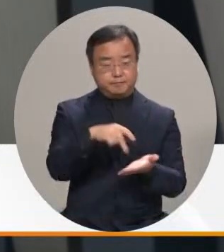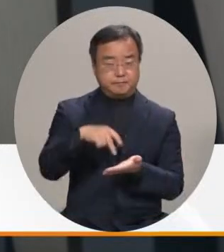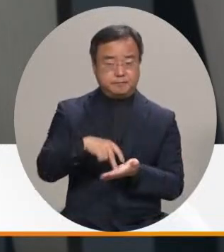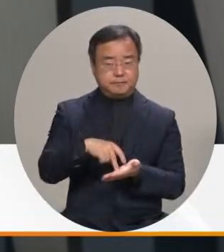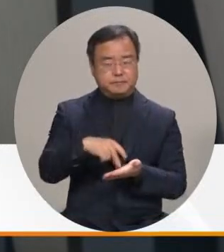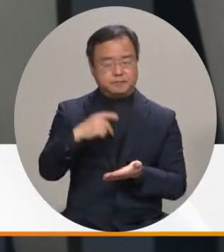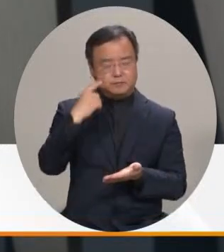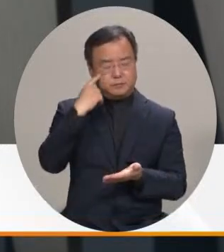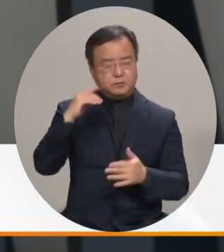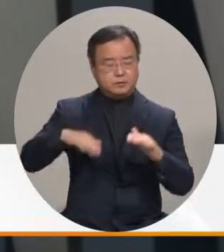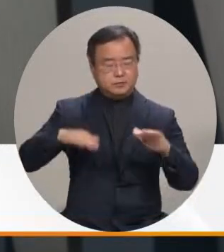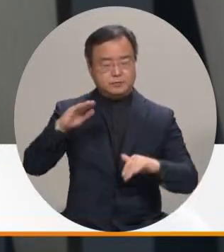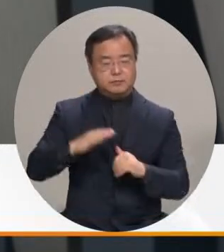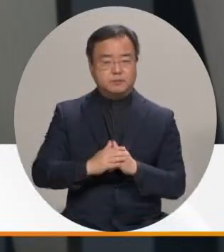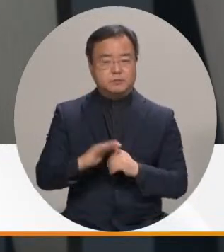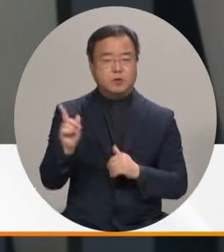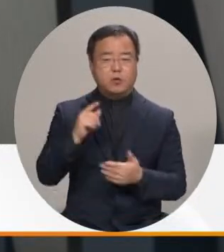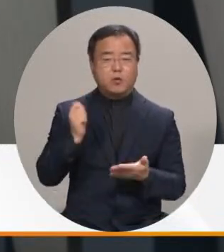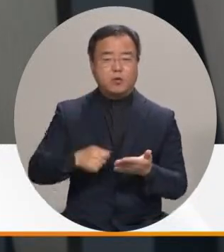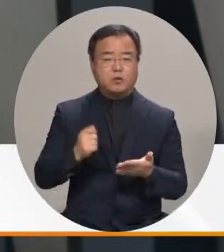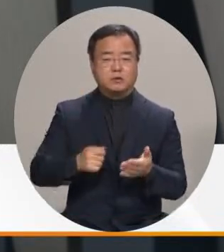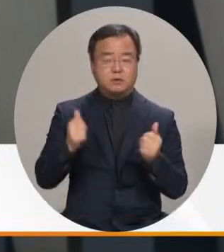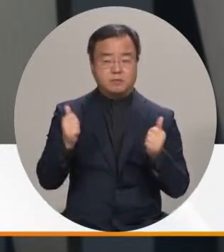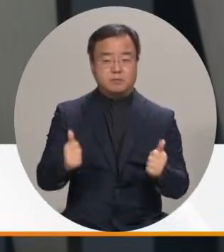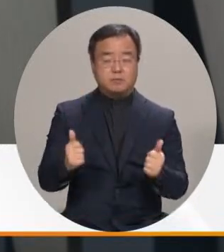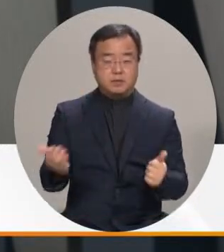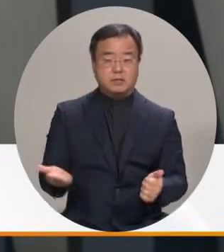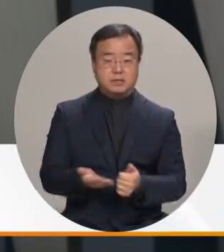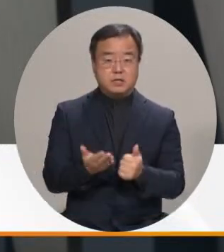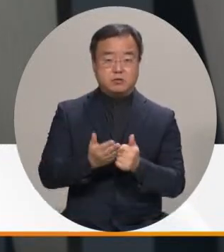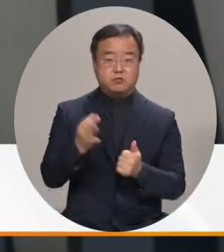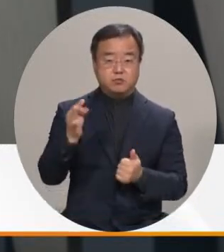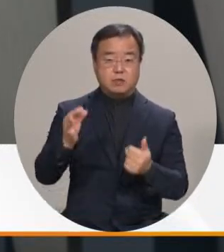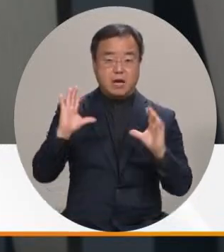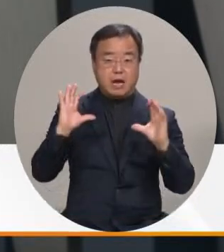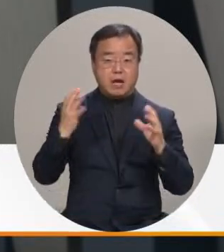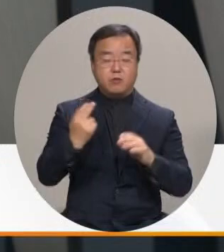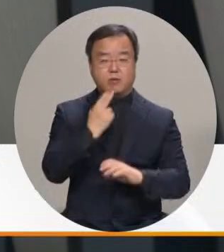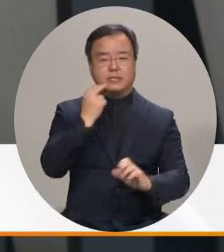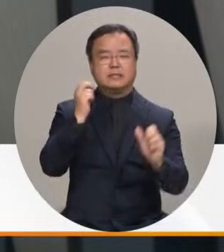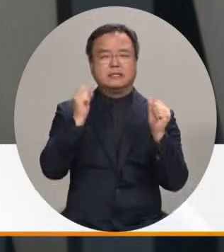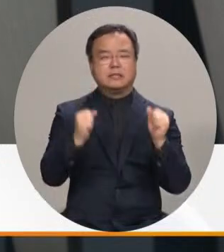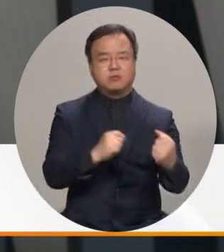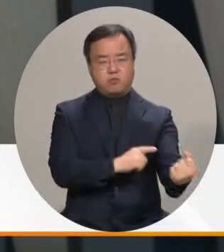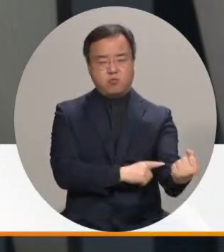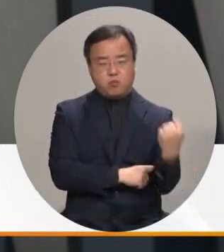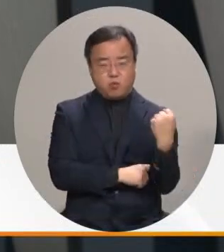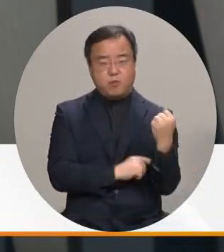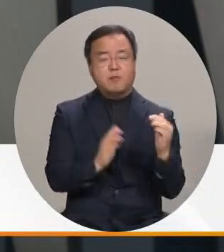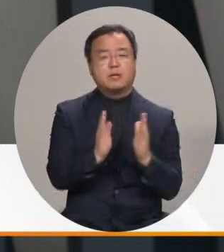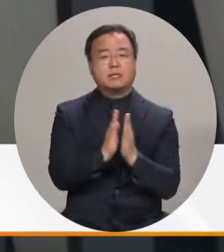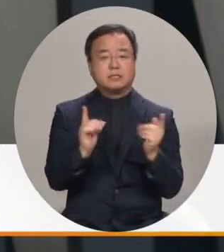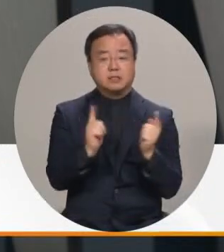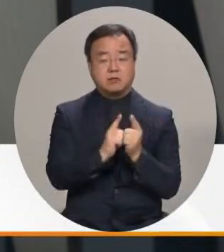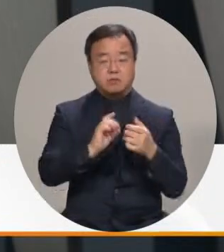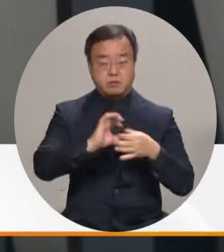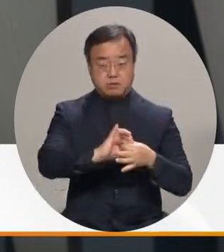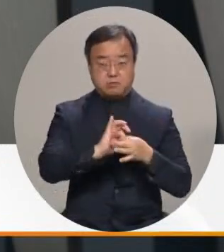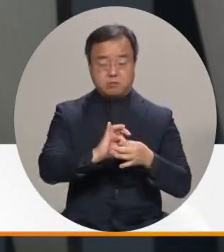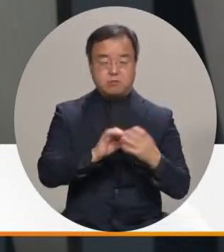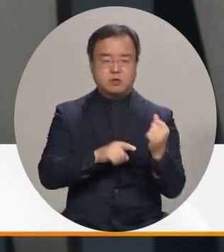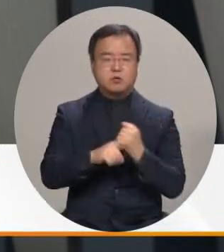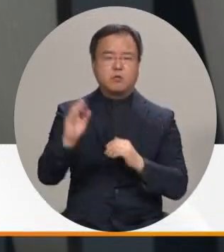중에 어떤 분은 양육비가 아동의 생존권과 직결된 것이다 이래서 이건 공적